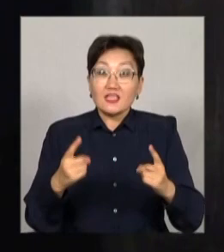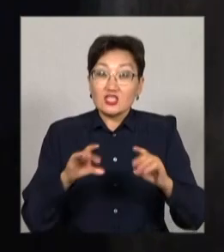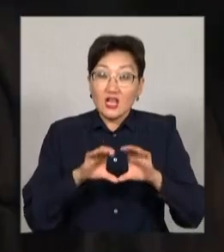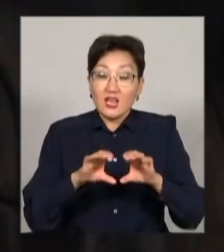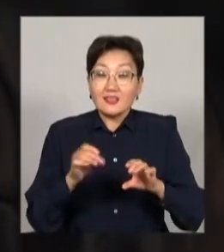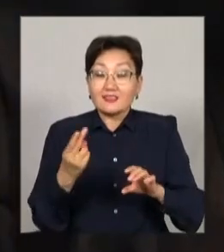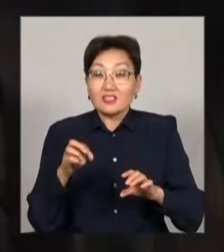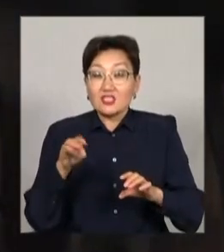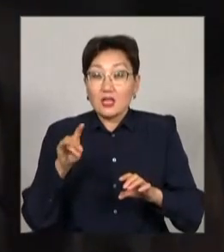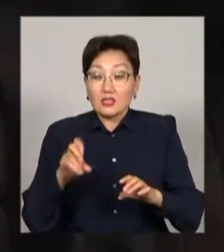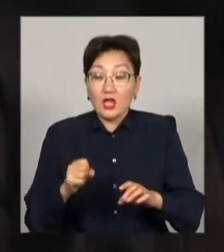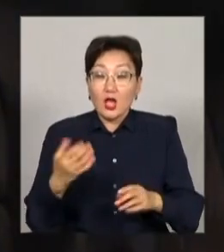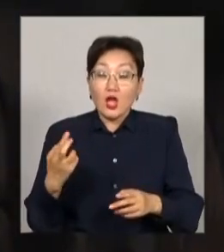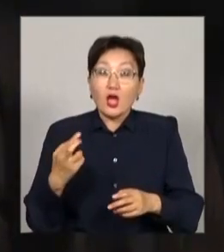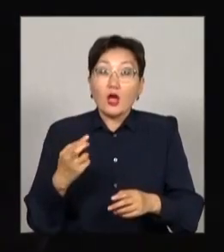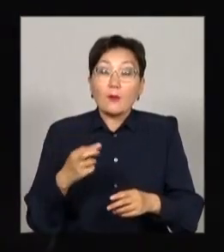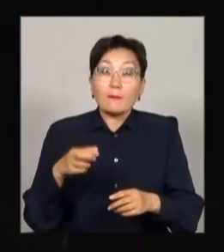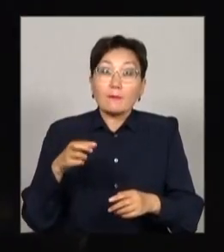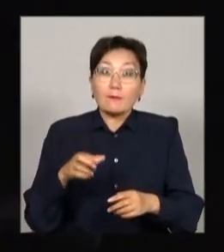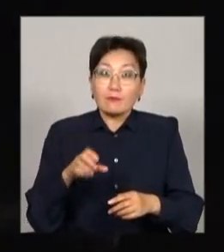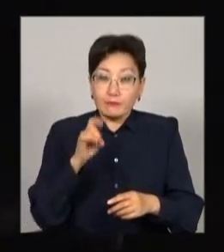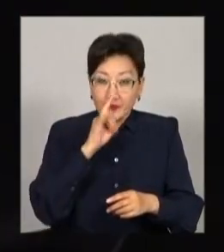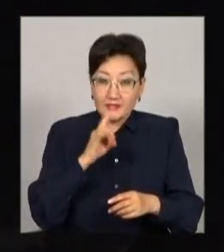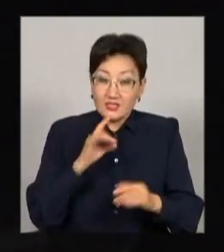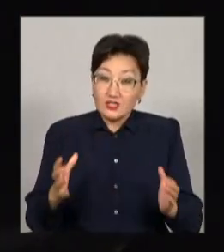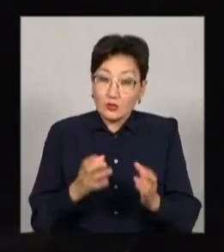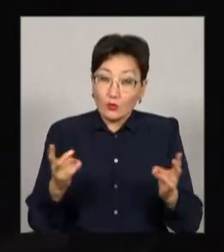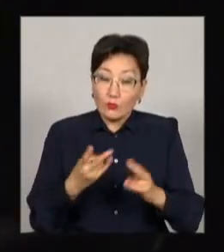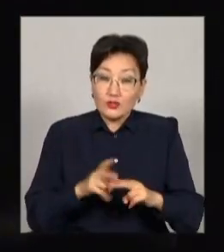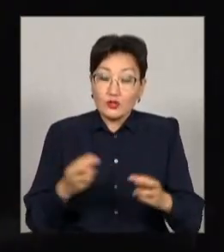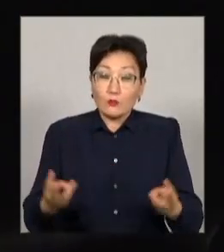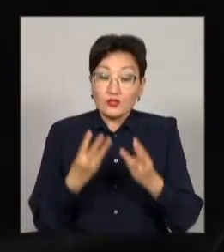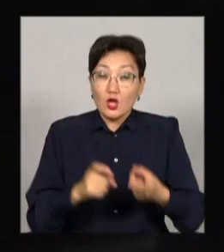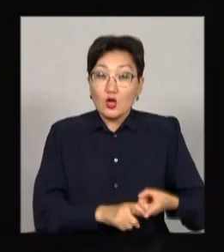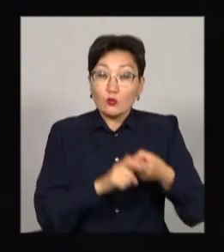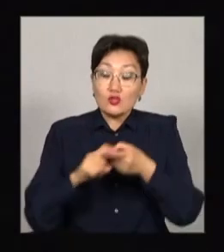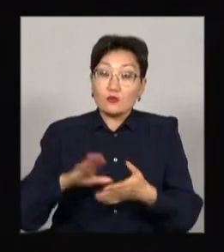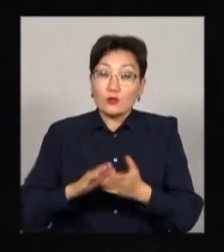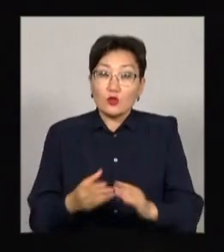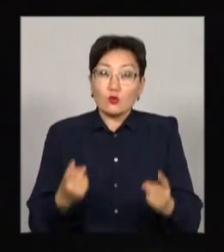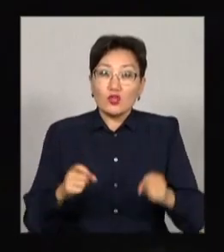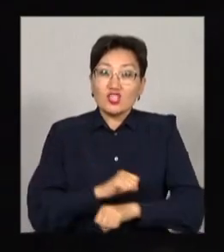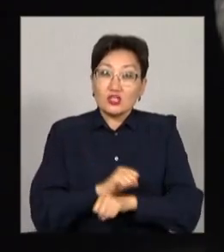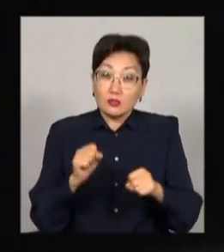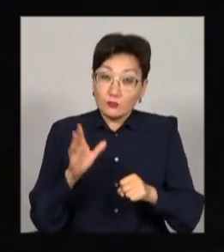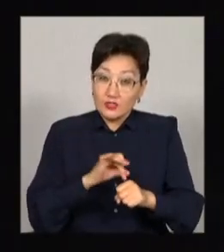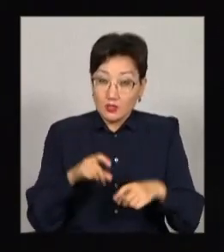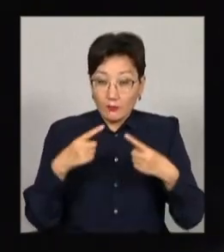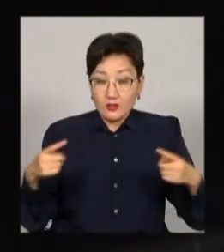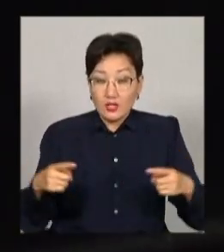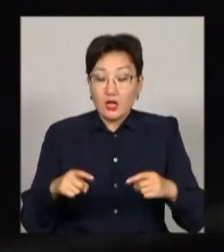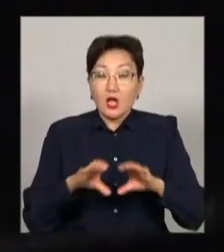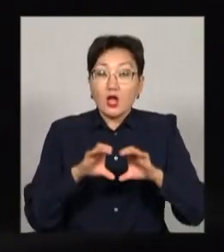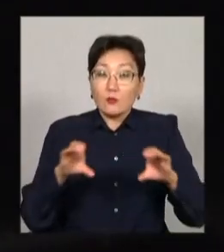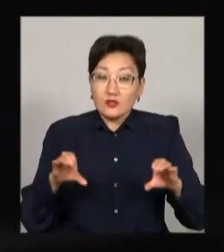резервуардағы жанар жағармай майын сақтап қалу болатын дейді. Өйткені өрт бұған көшетін болса ірі жарылыс болады және басқа да